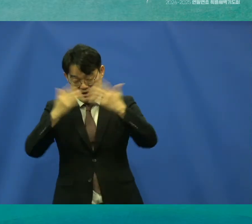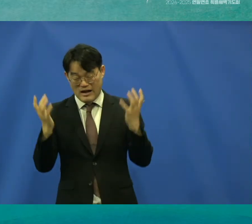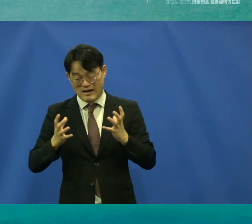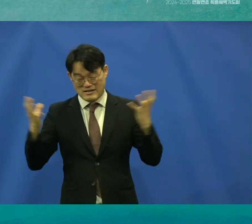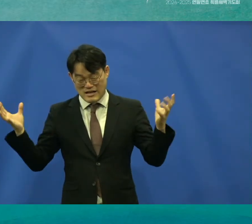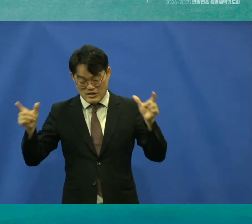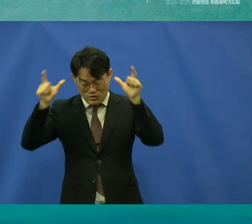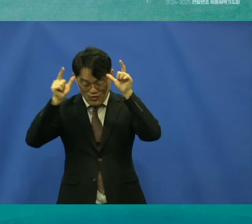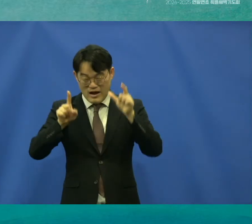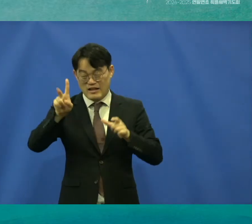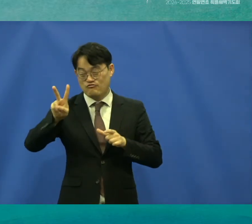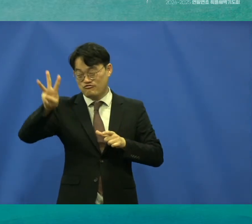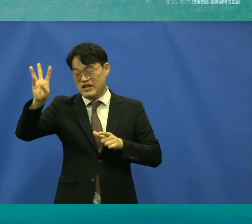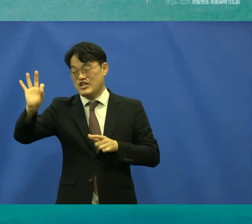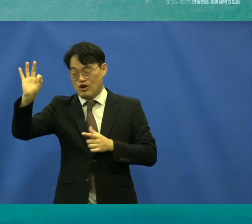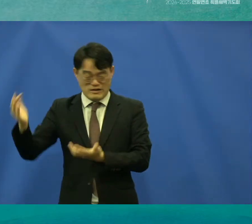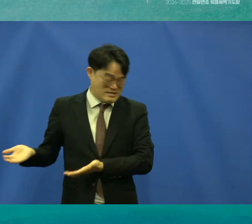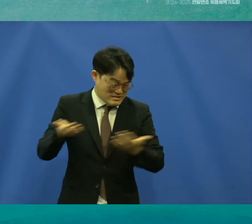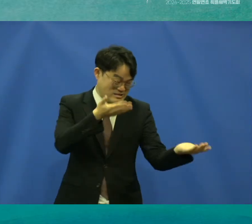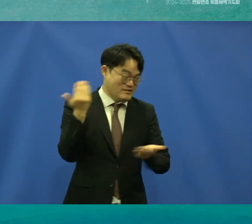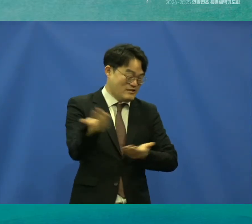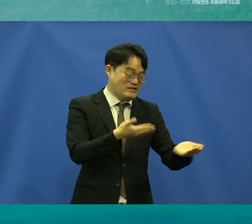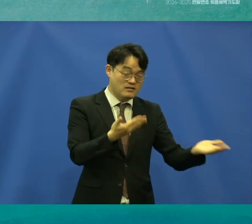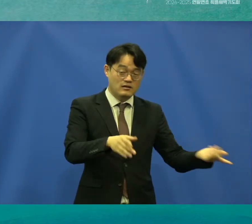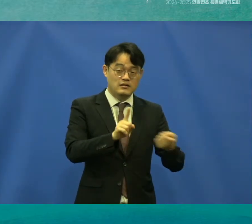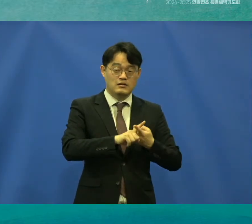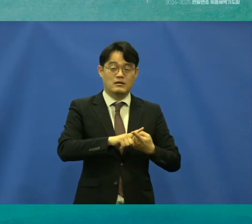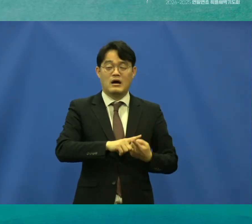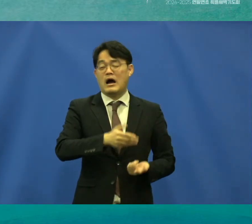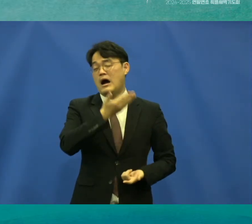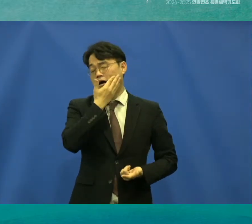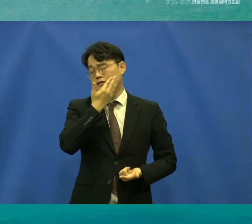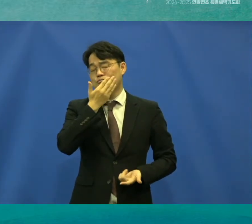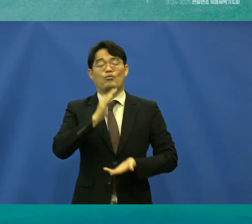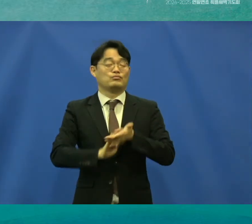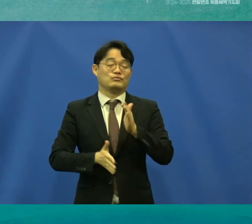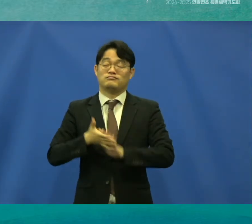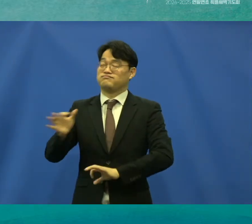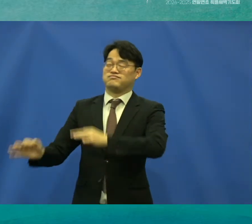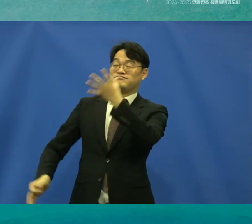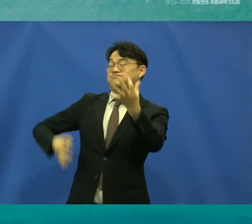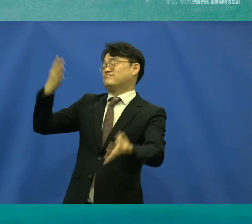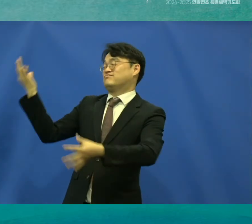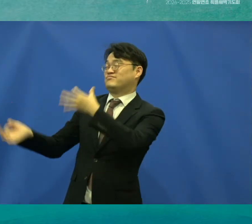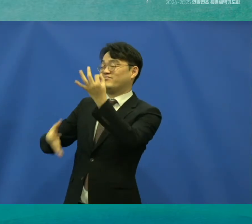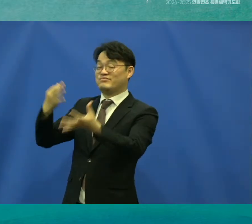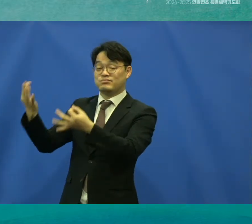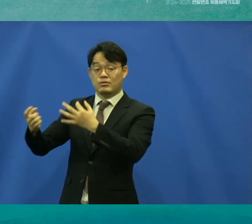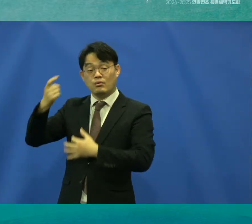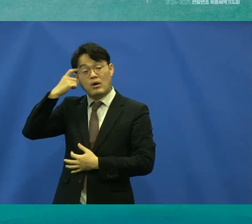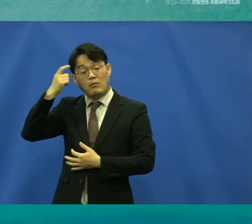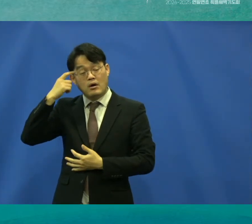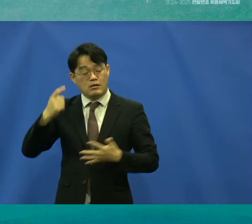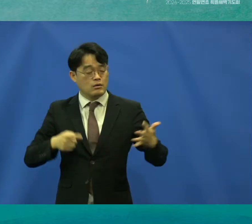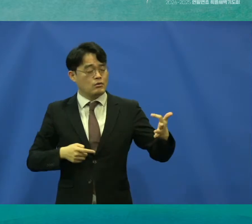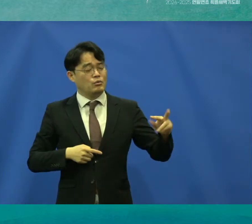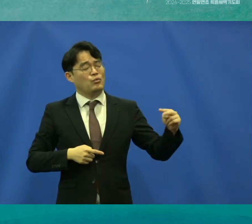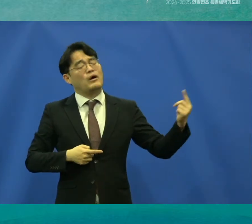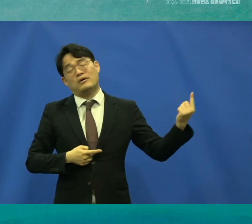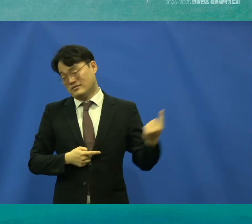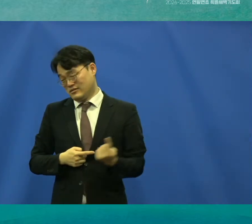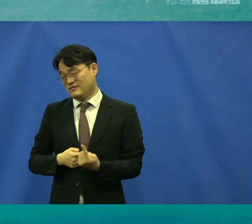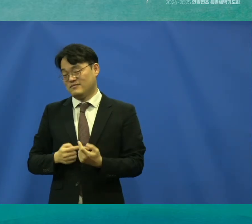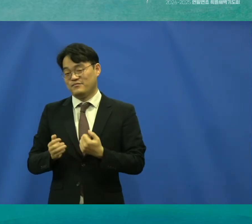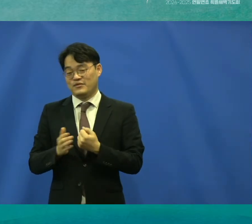그 아들이 돌아온 것에 돈을 쓰는 게 아까워하잖아요. 쓸 때 쓰는 거예요. 이런 마리아는